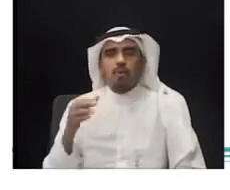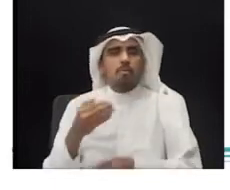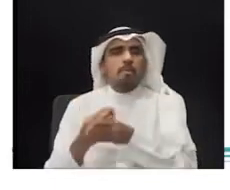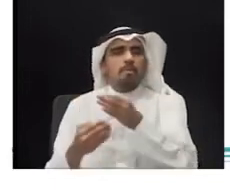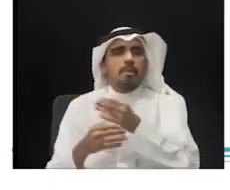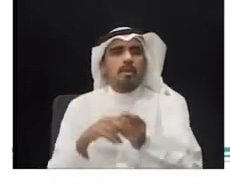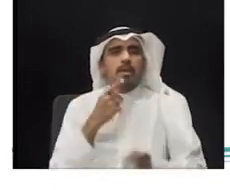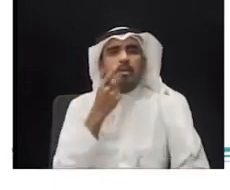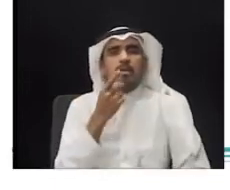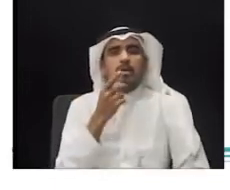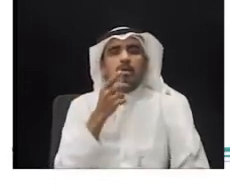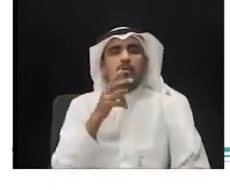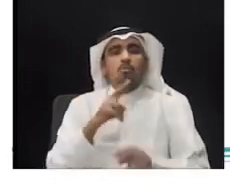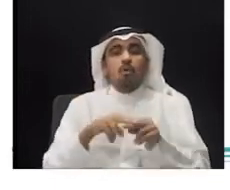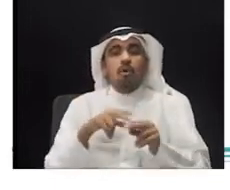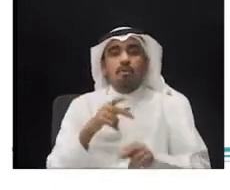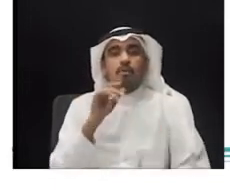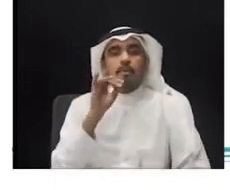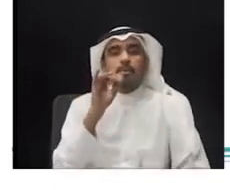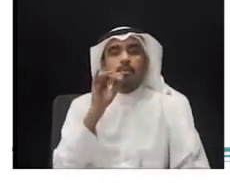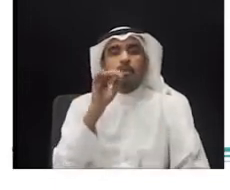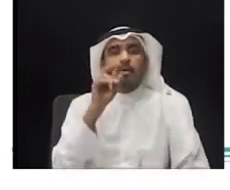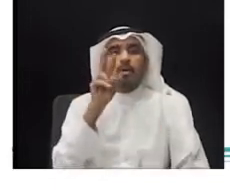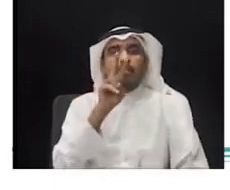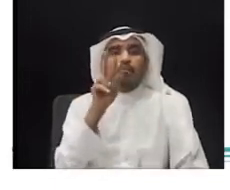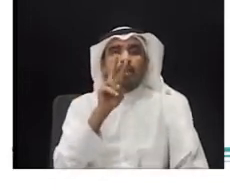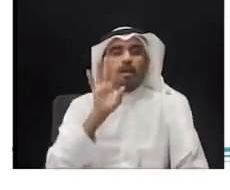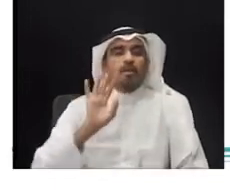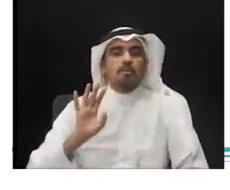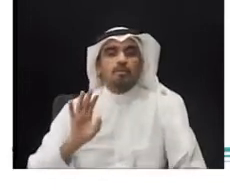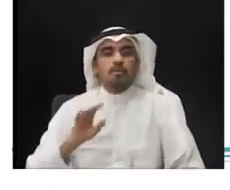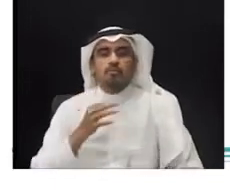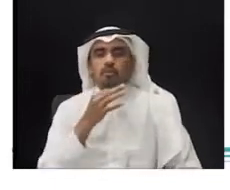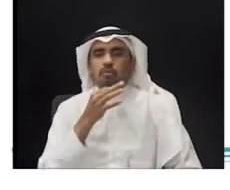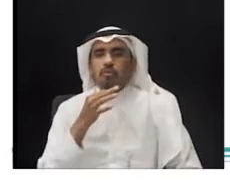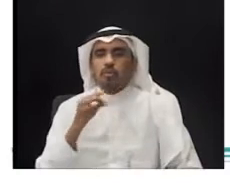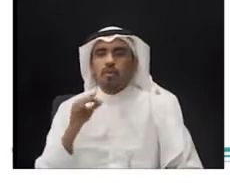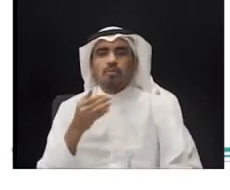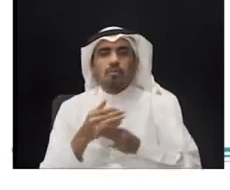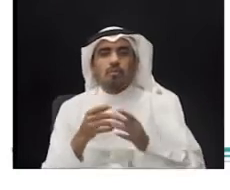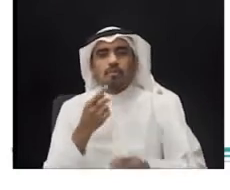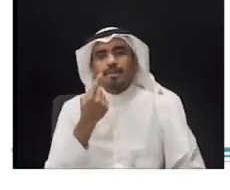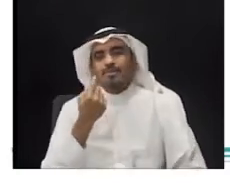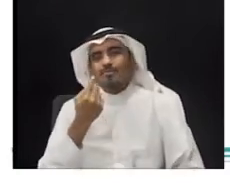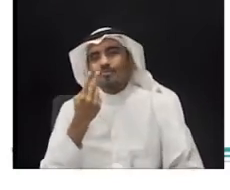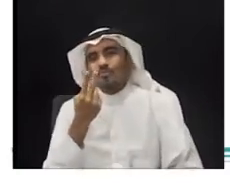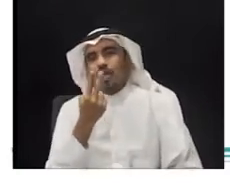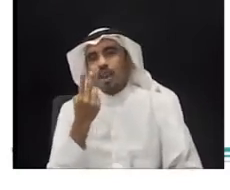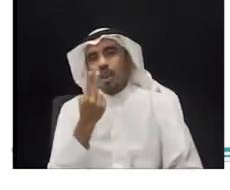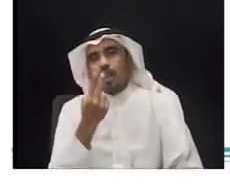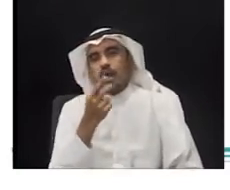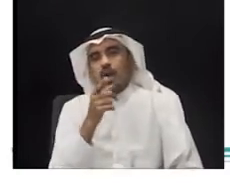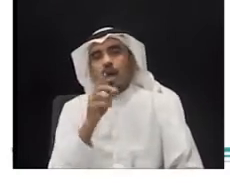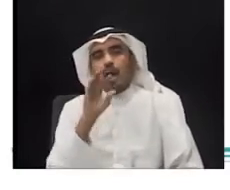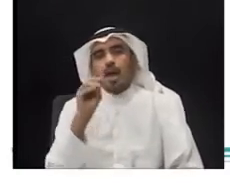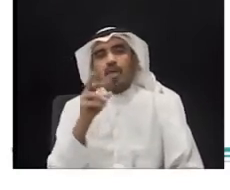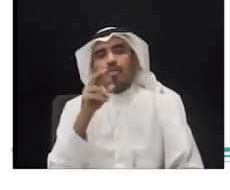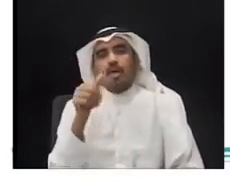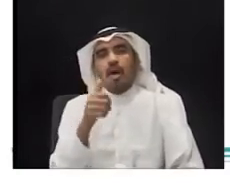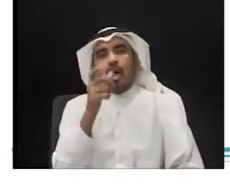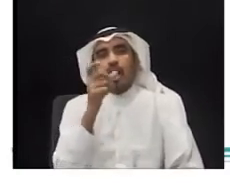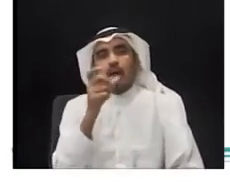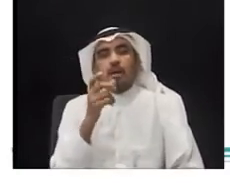فإنه معرب. ما هو عكس المعرب؟ أحسنتم، المبنية. فجميع أسماء الإشارة مبنية عدا المثنى منها،